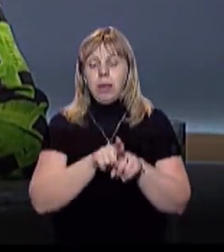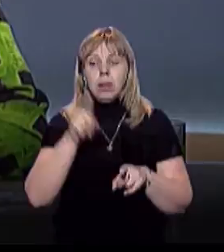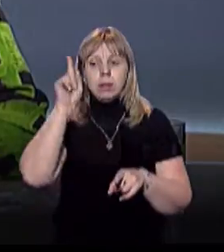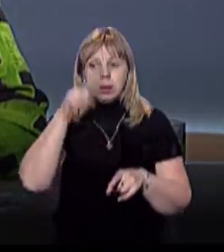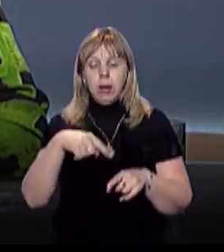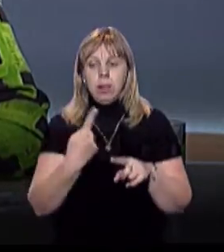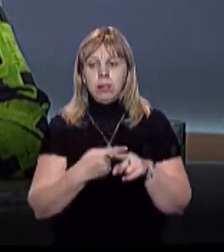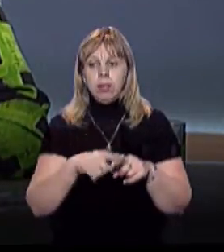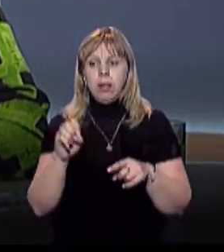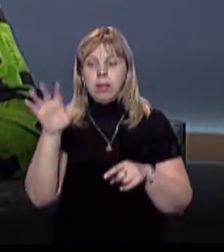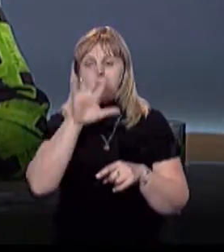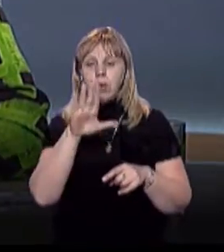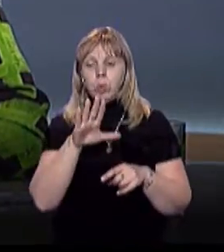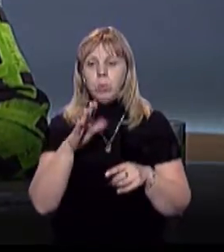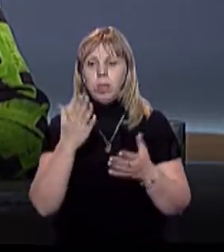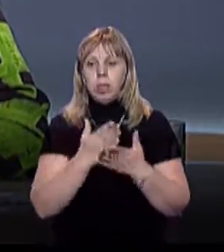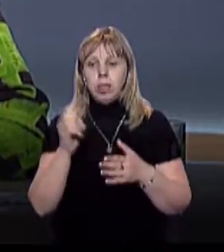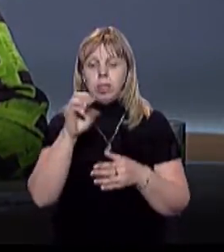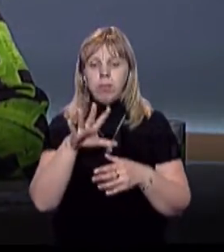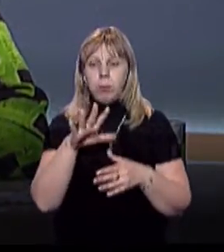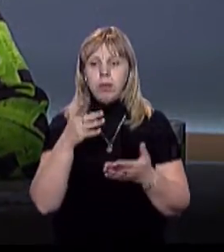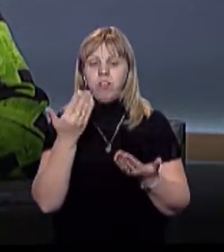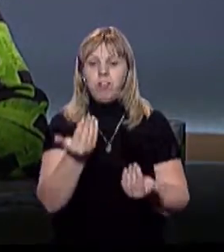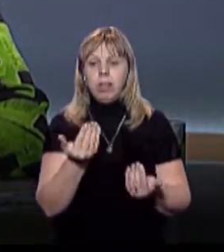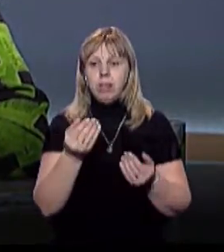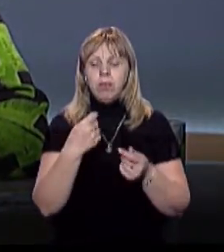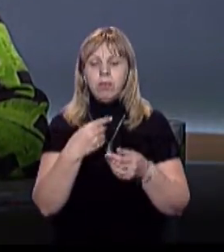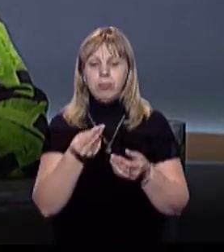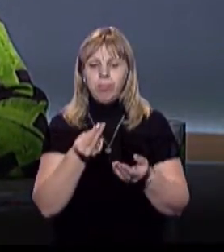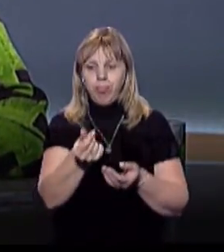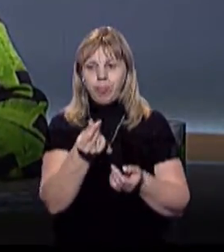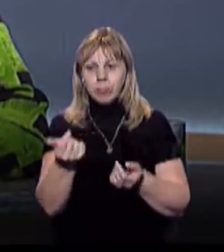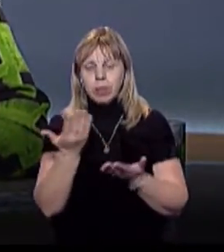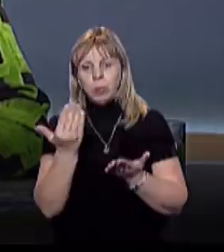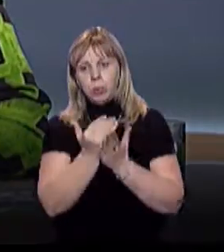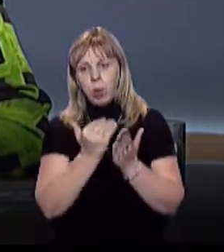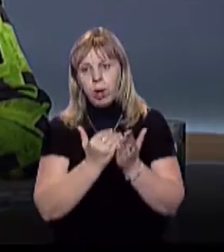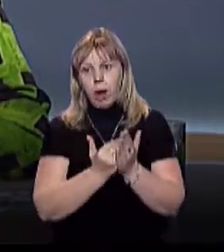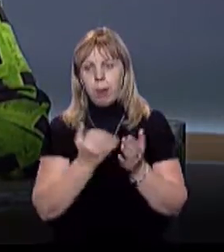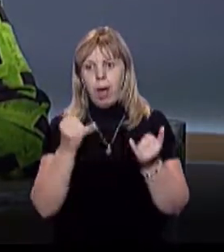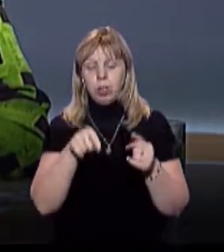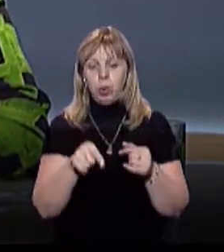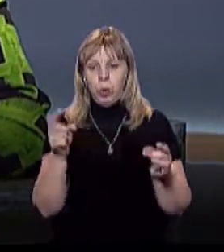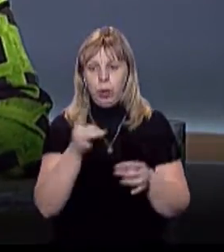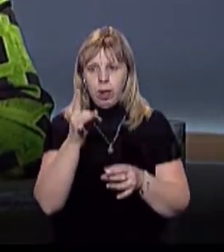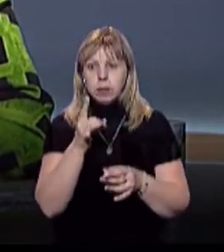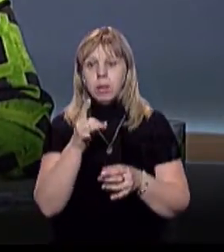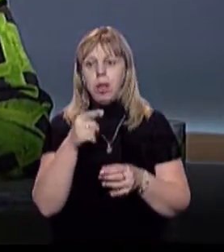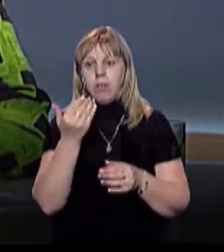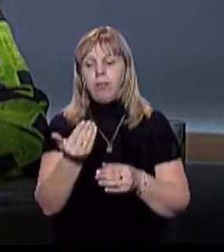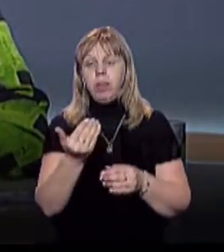що цей Євросоюз, він, Європейський Союз, він фінансує завжди якусь програму. А цього разу от,